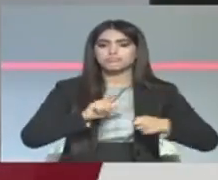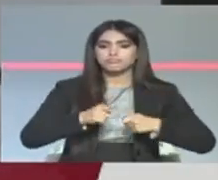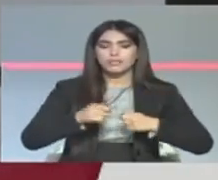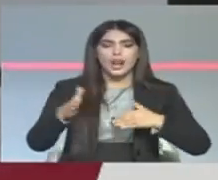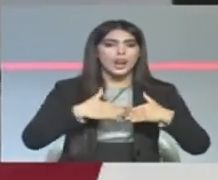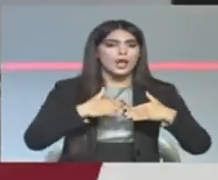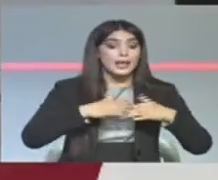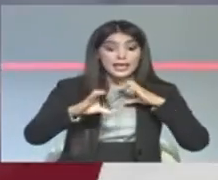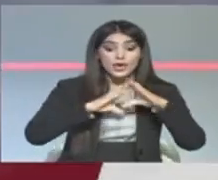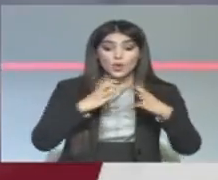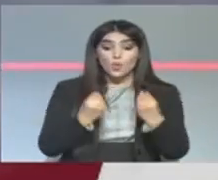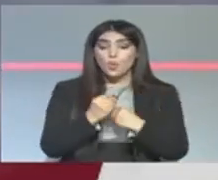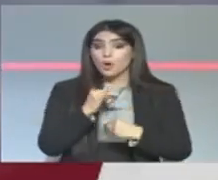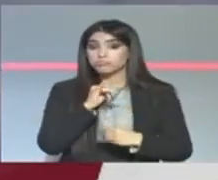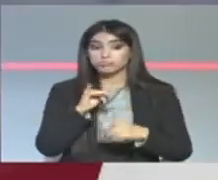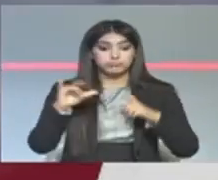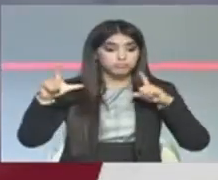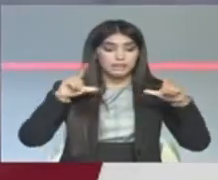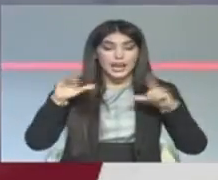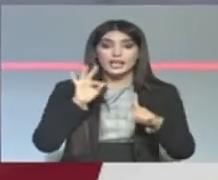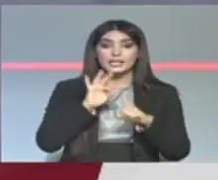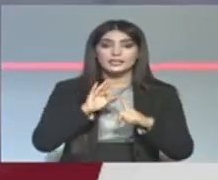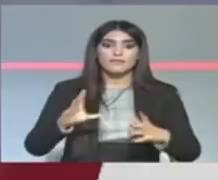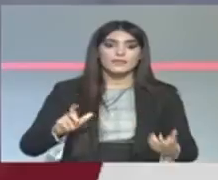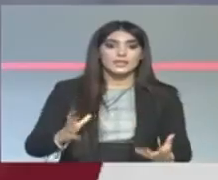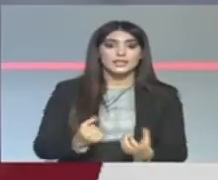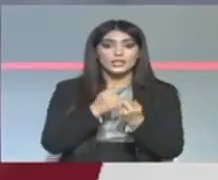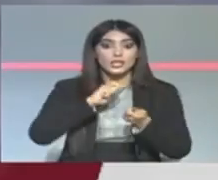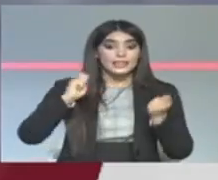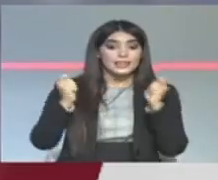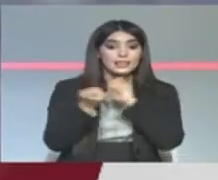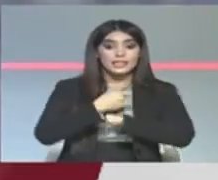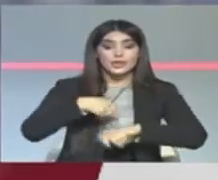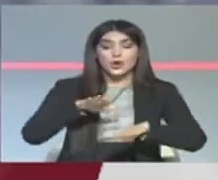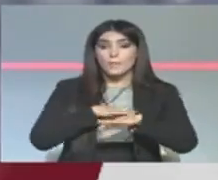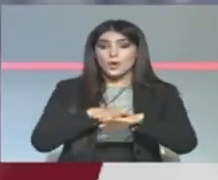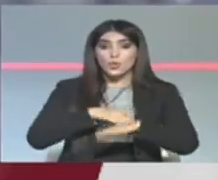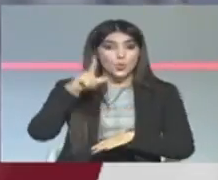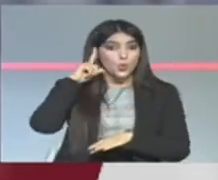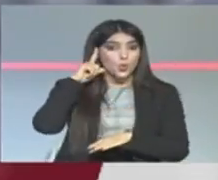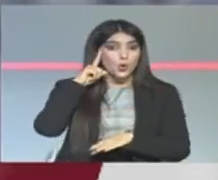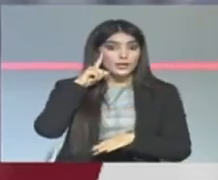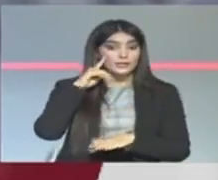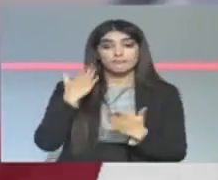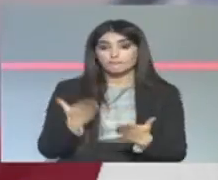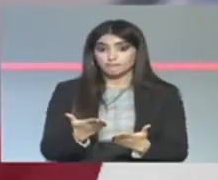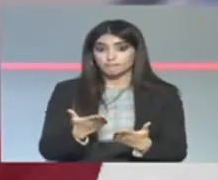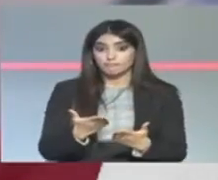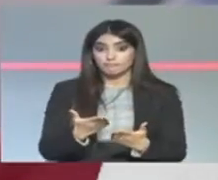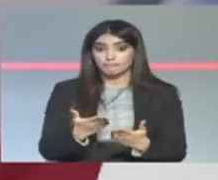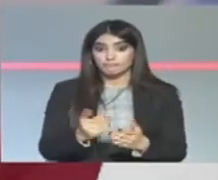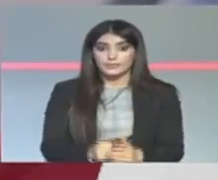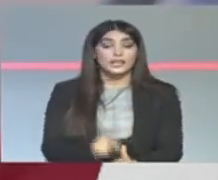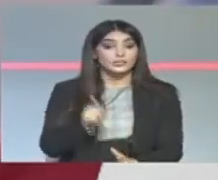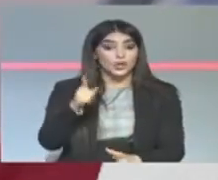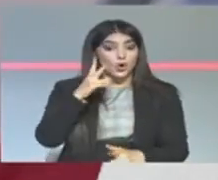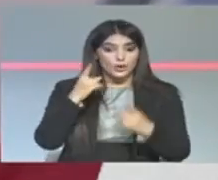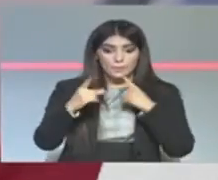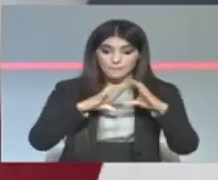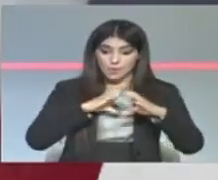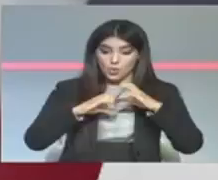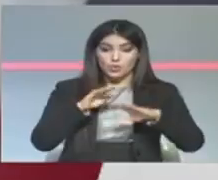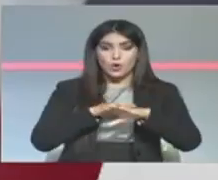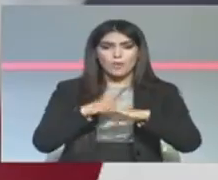مصرف حرصا على مسار الانتقال تشهد ترتيب نهائي للبيت الداخلي ليبي ضمن هذه النقاشات